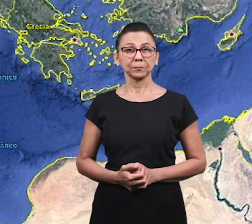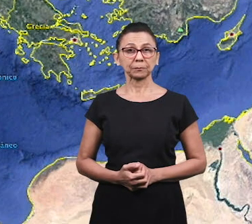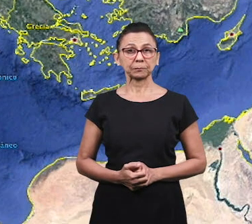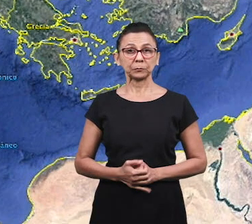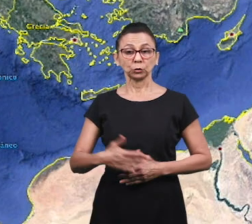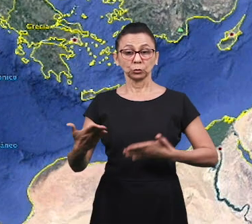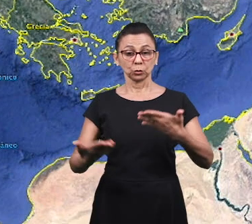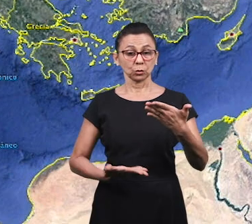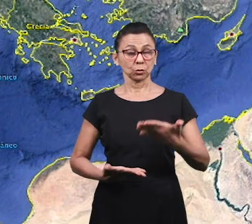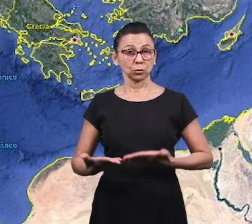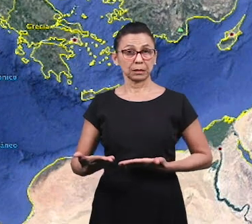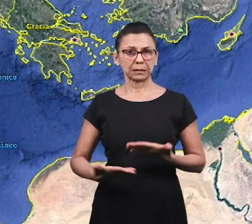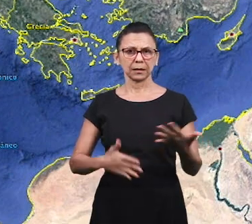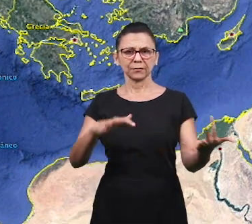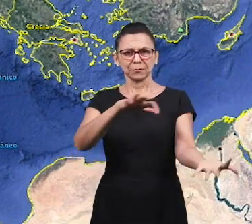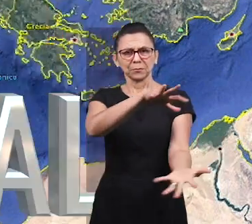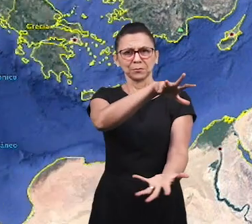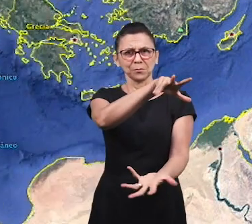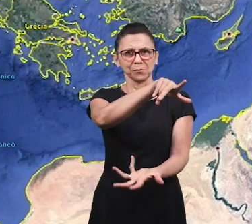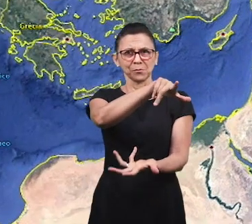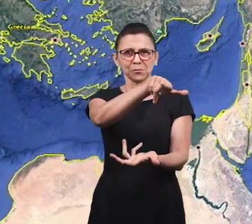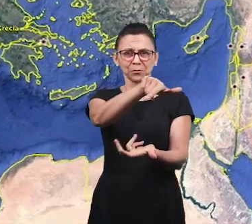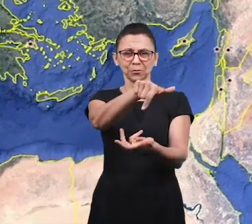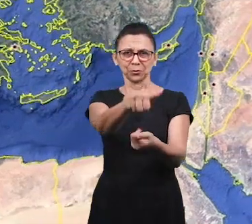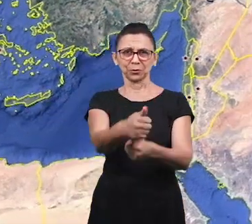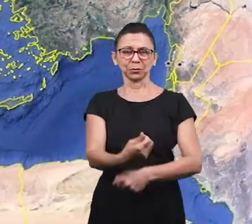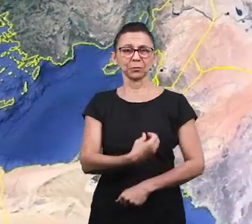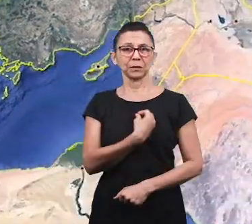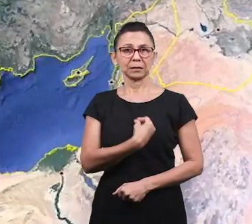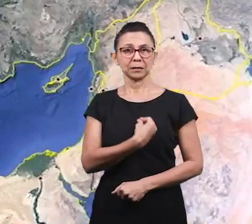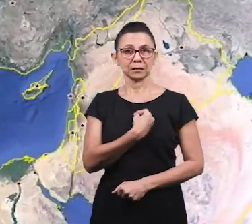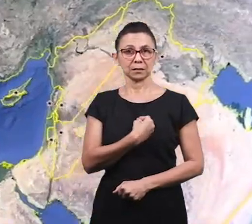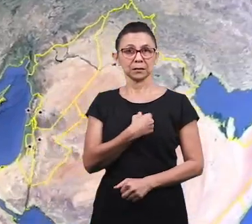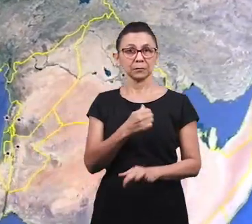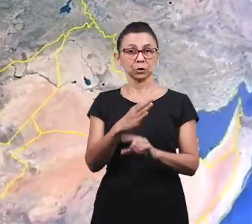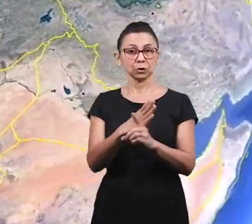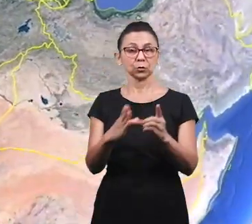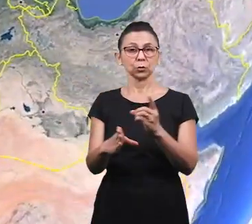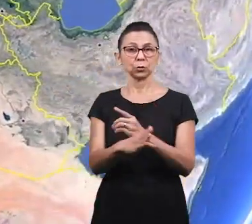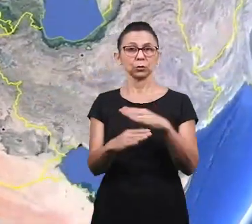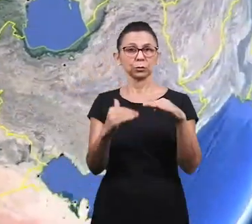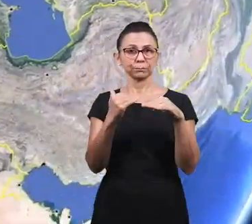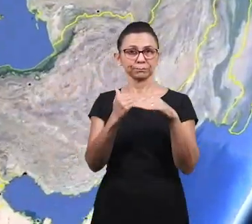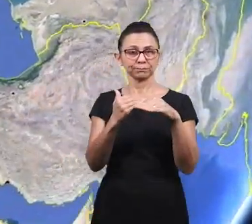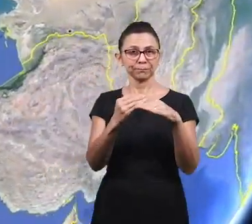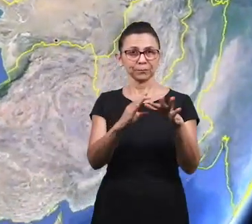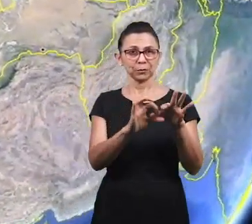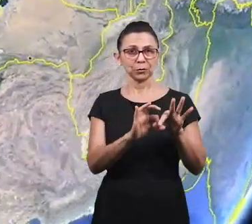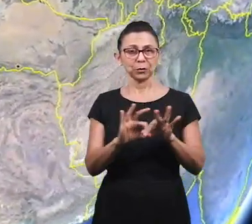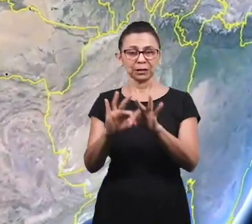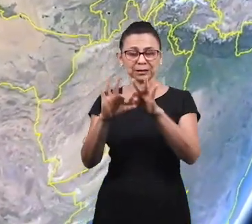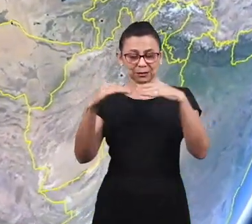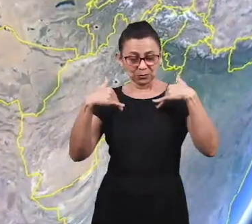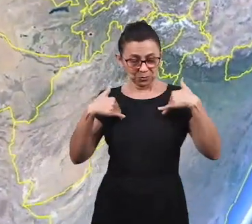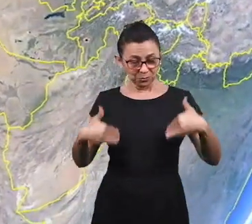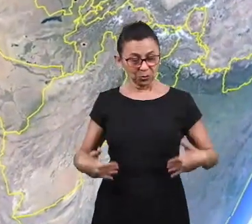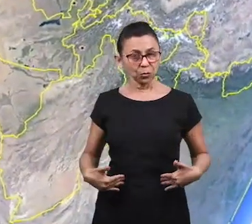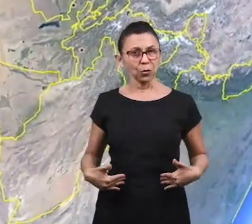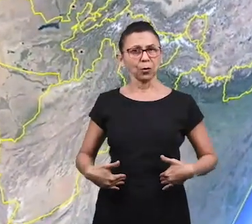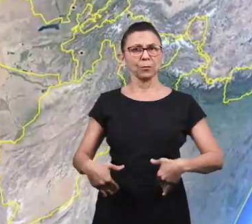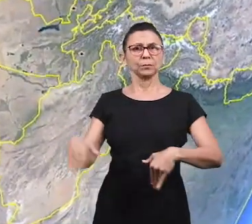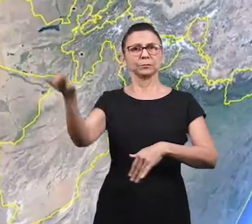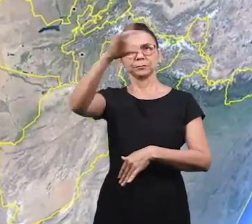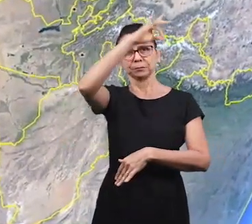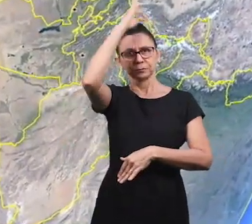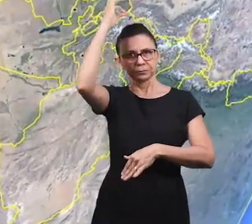Des frères et sœurs de toutes les parties du monde participent d'un même culte, ensemble dans un même corps et dans un